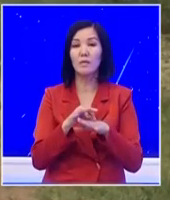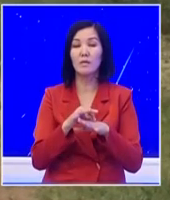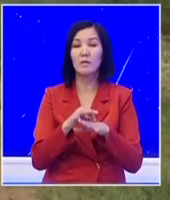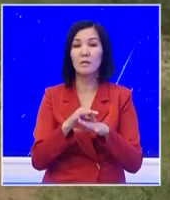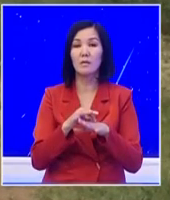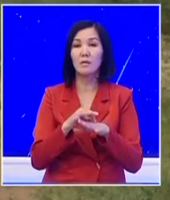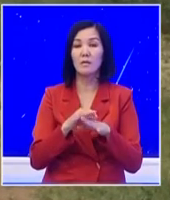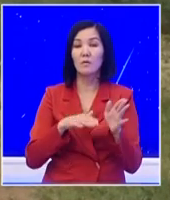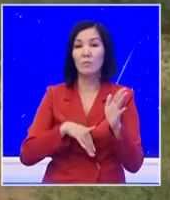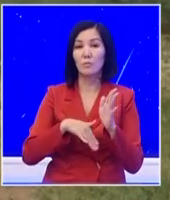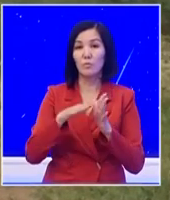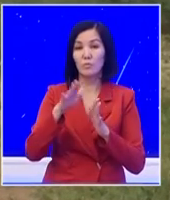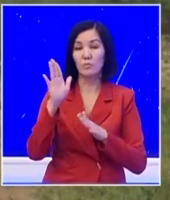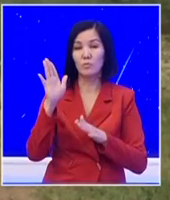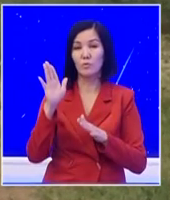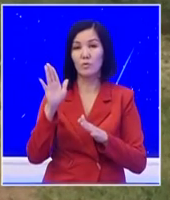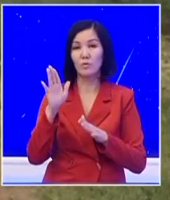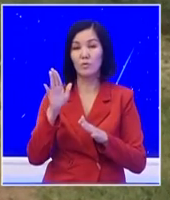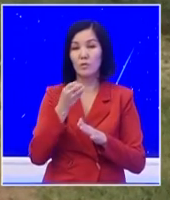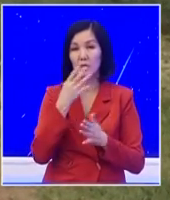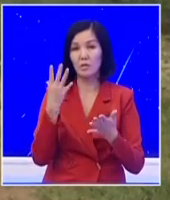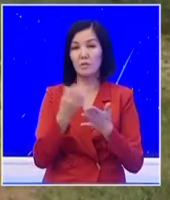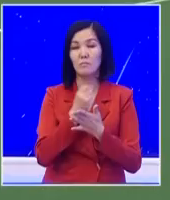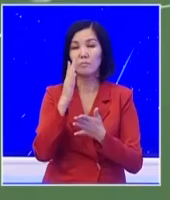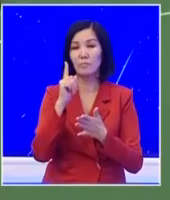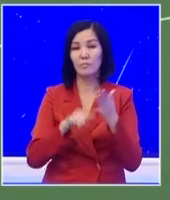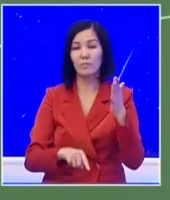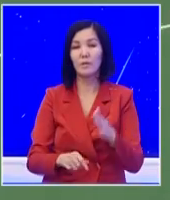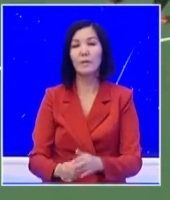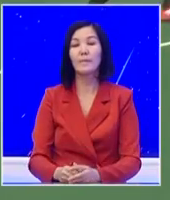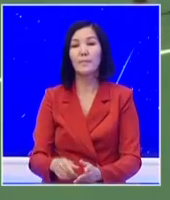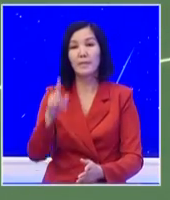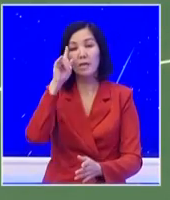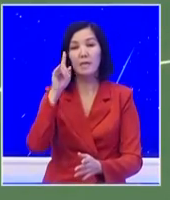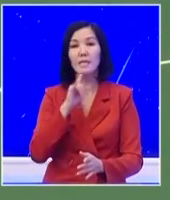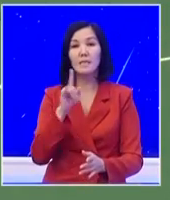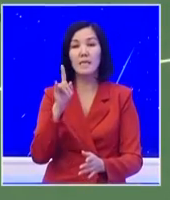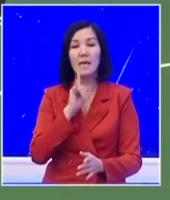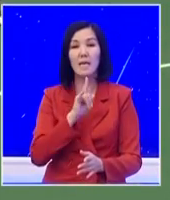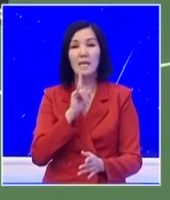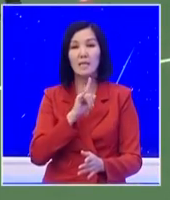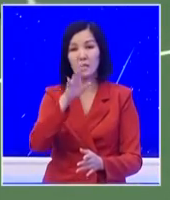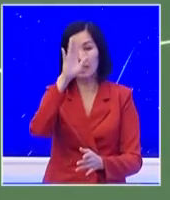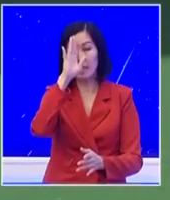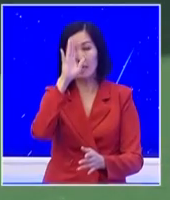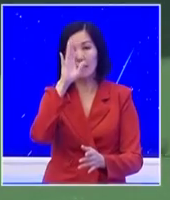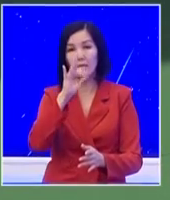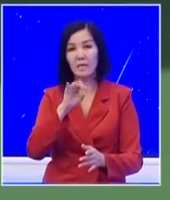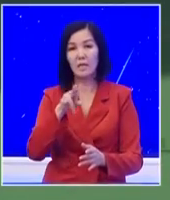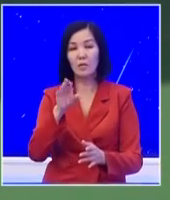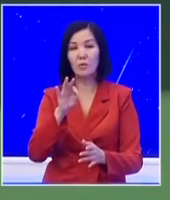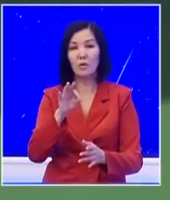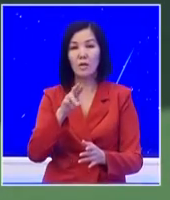келе әр өзінің нәтижесіне жетеміз деген ойдамыз. Қазақстан ұлттық әйелдер және ерлер құрамасы былтыр индор хоккейден